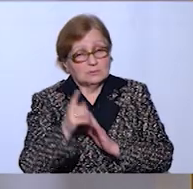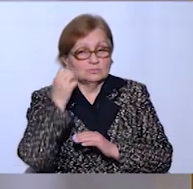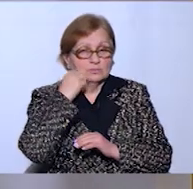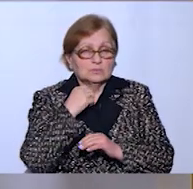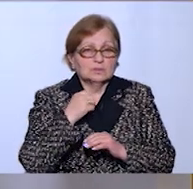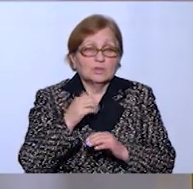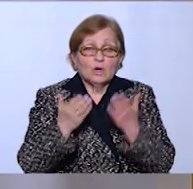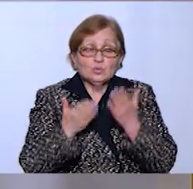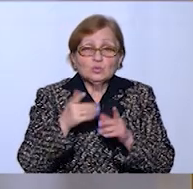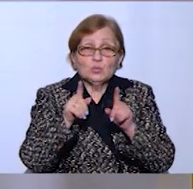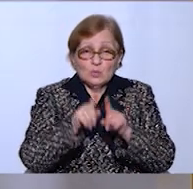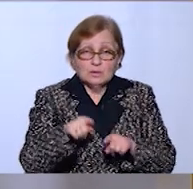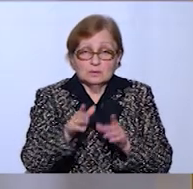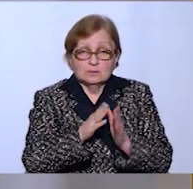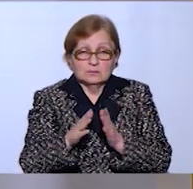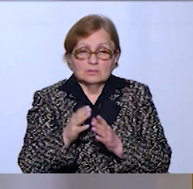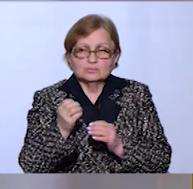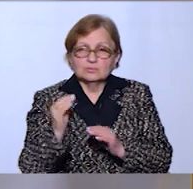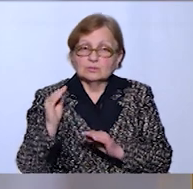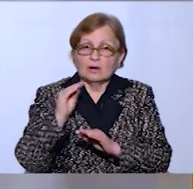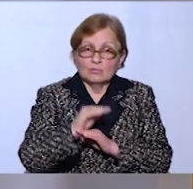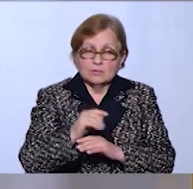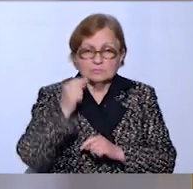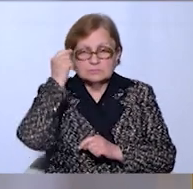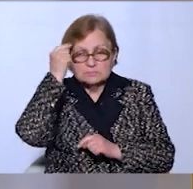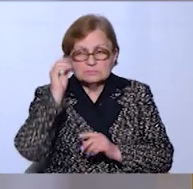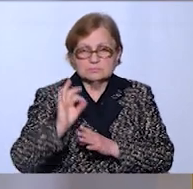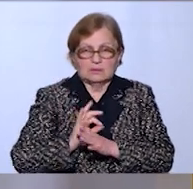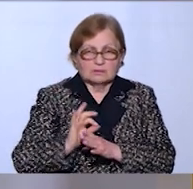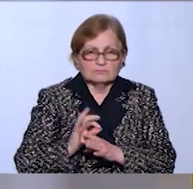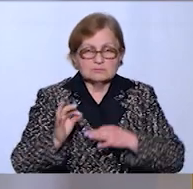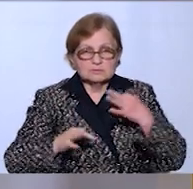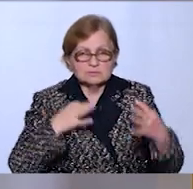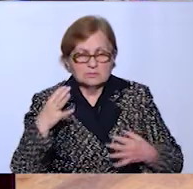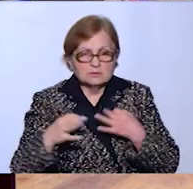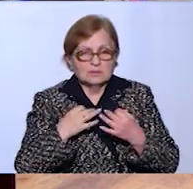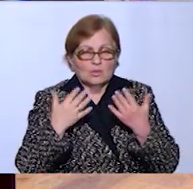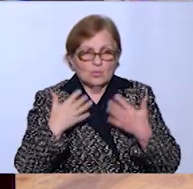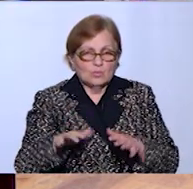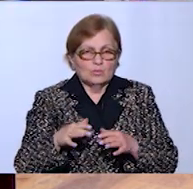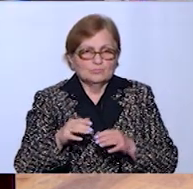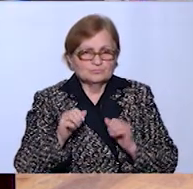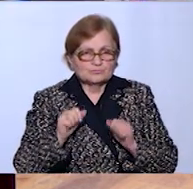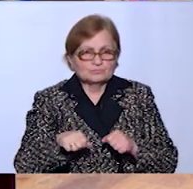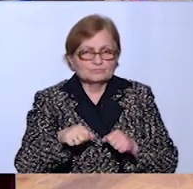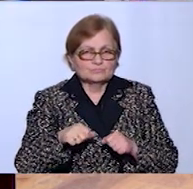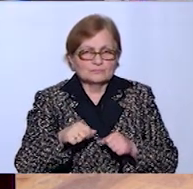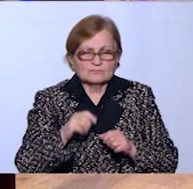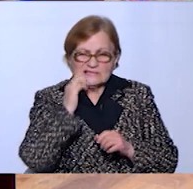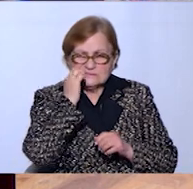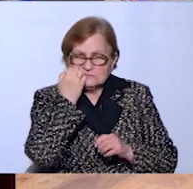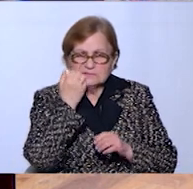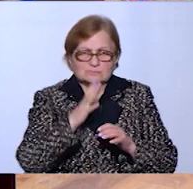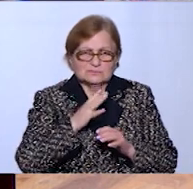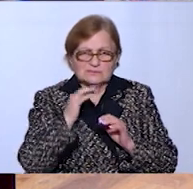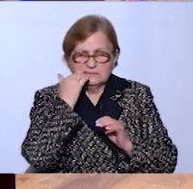თვითონ ბავშვის ქცევები, არა მარტო გამოხატული ქმედებებით, არამედ სიტყვიერათაც, მაგალითად, ვთქვათ, როგორ